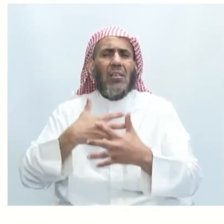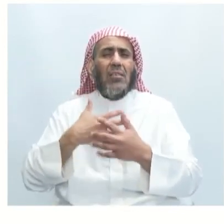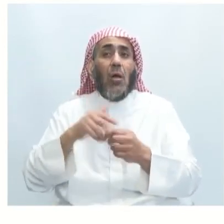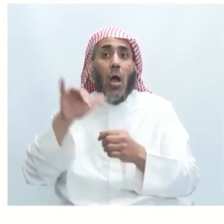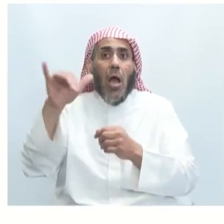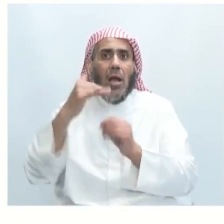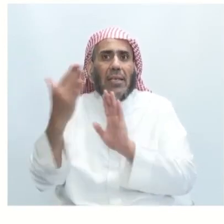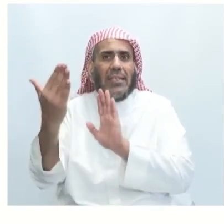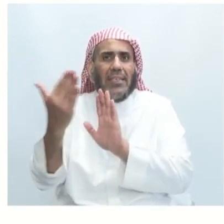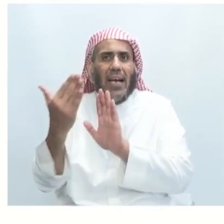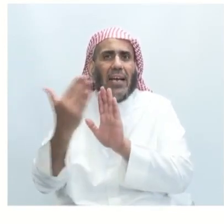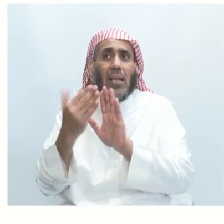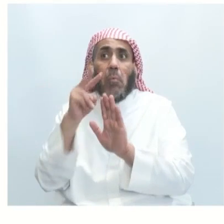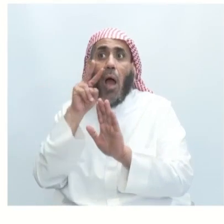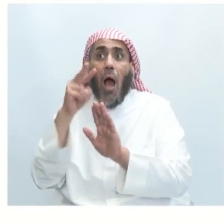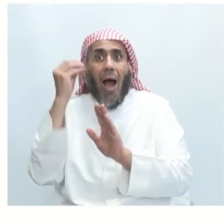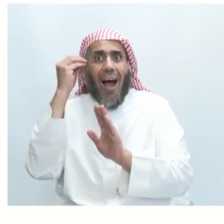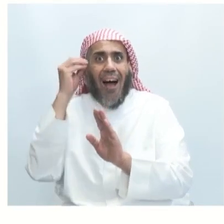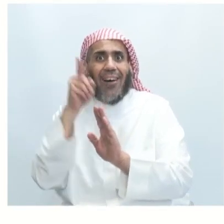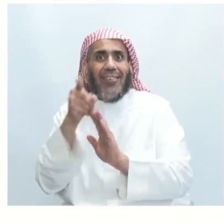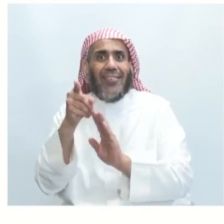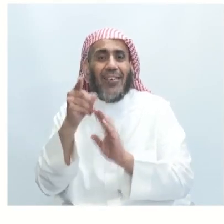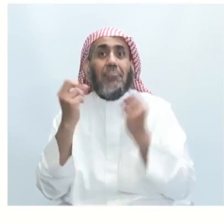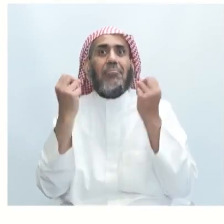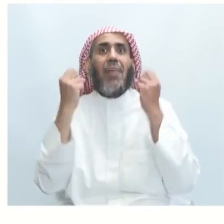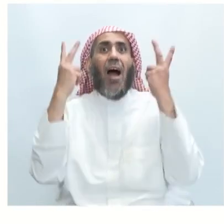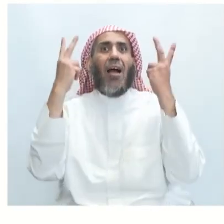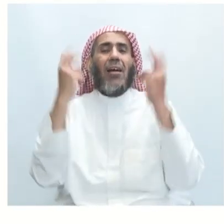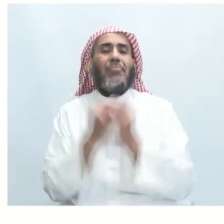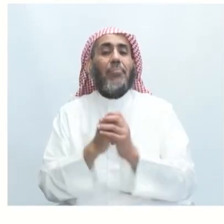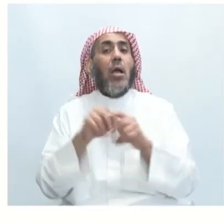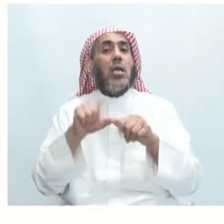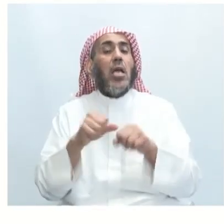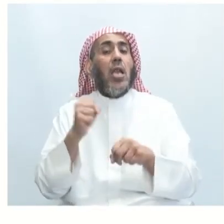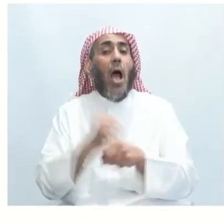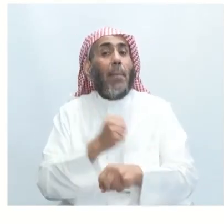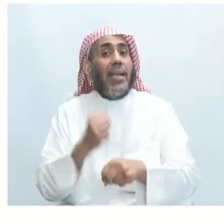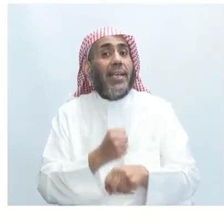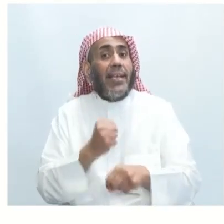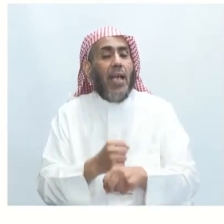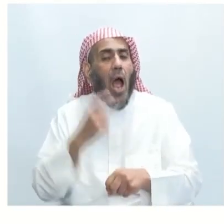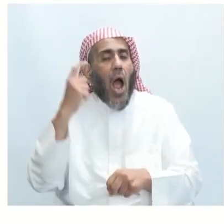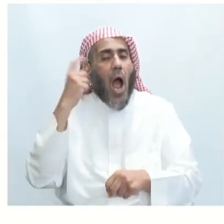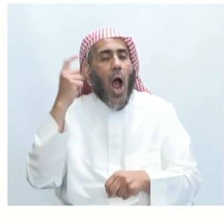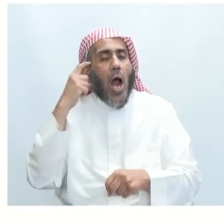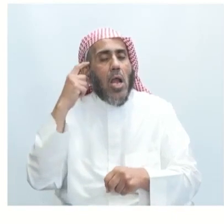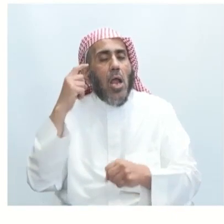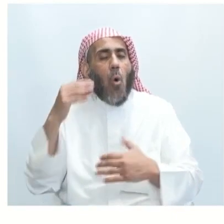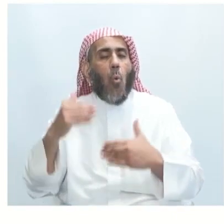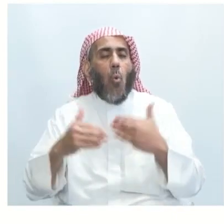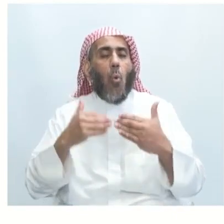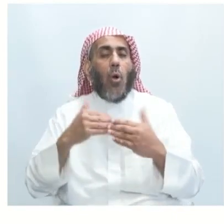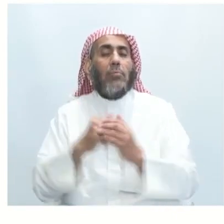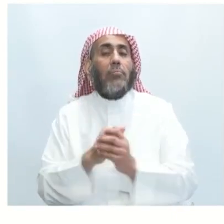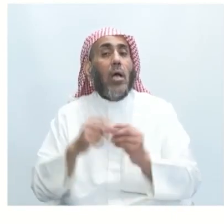عندما يقترب وتتعرف عليه احسنتم ادراك اذا هي عمليه عقليه وتذكر